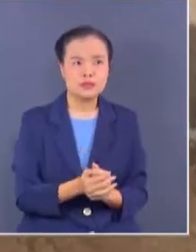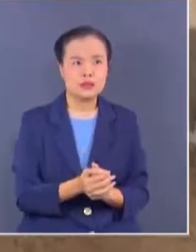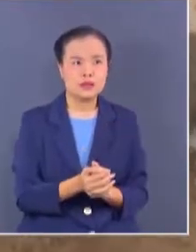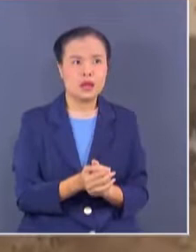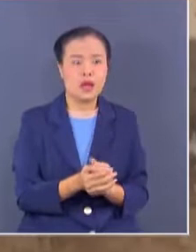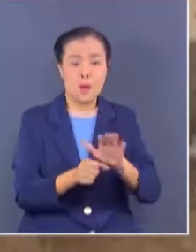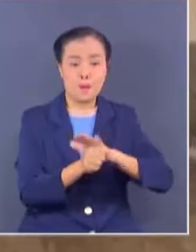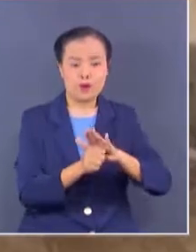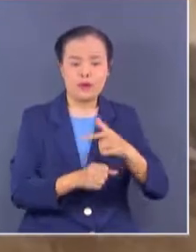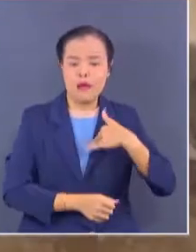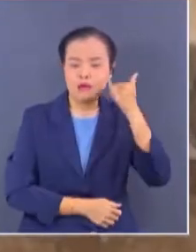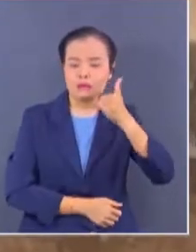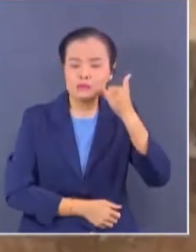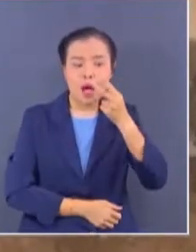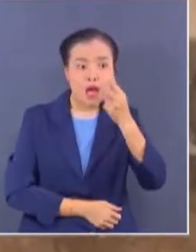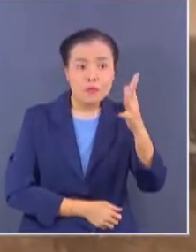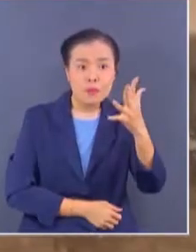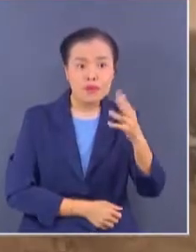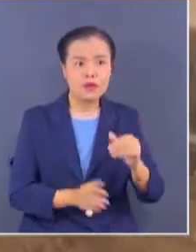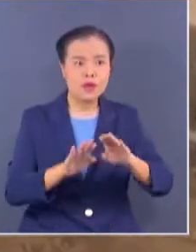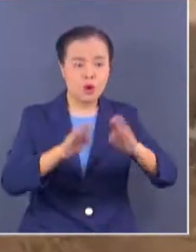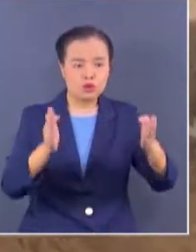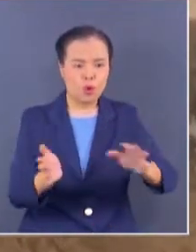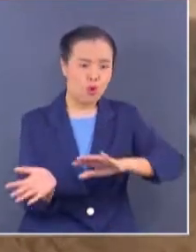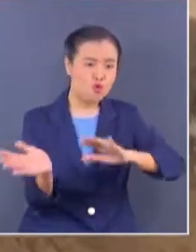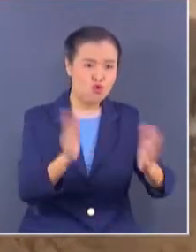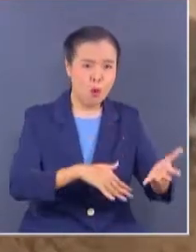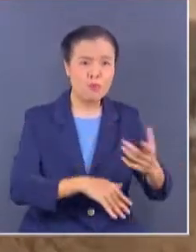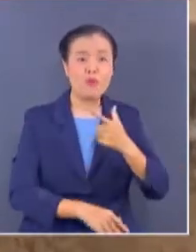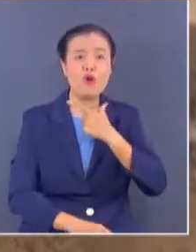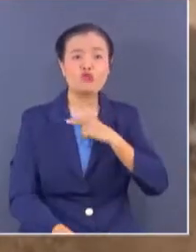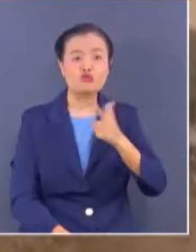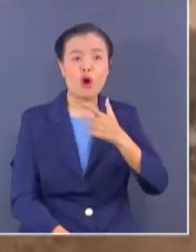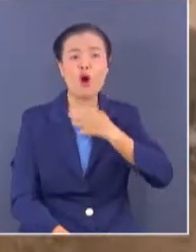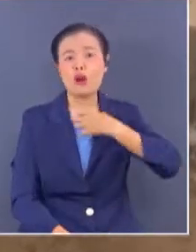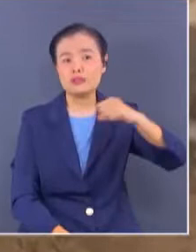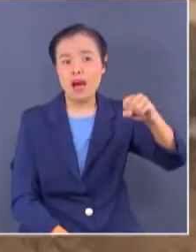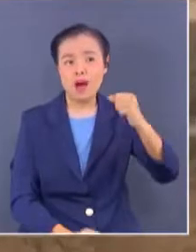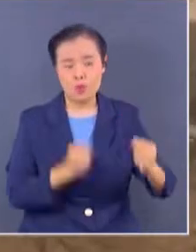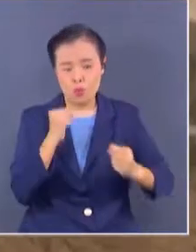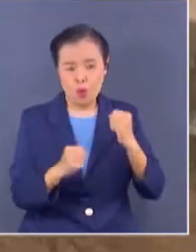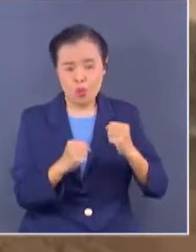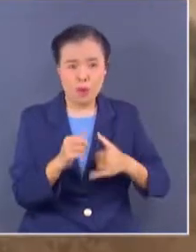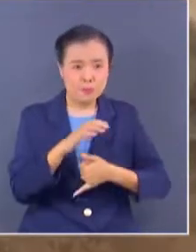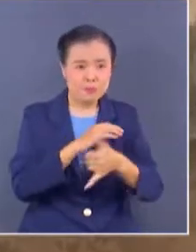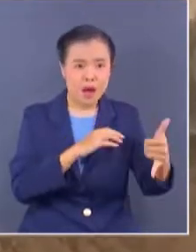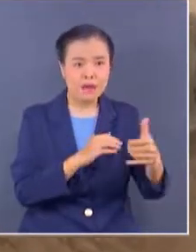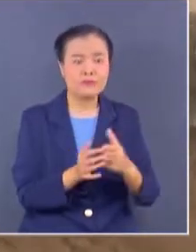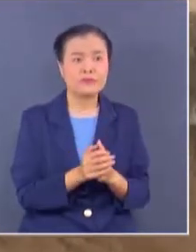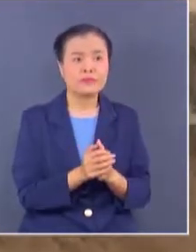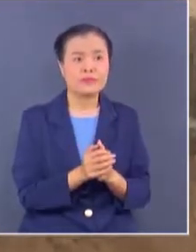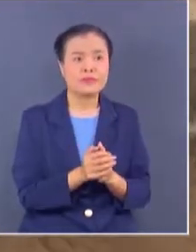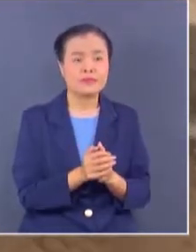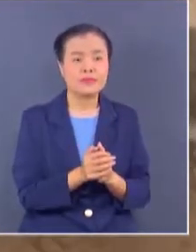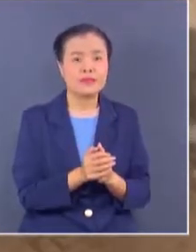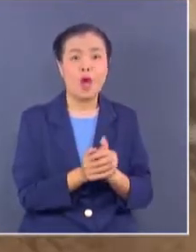ยจังหวะที่คุณยายเผลอล้มโต๊ะกระชากสร้อยคอทองคำของคุณยายแล้วก็วิ่งหลบหนีไปนะครับคุณยายบอกว่าชายที่ก่อเ